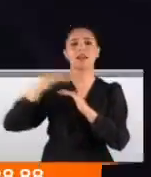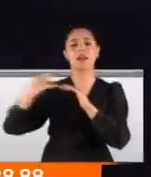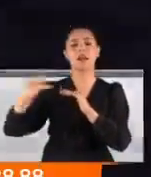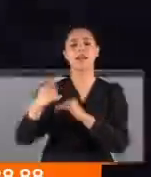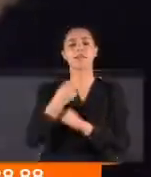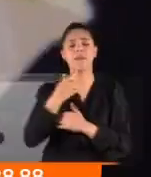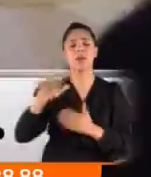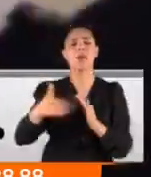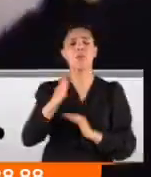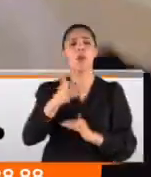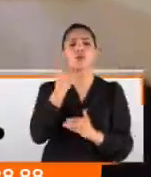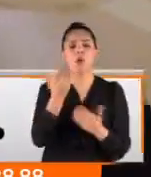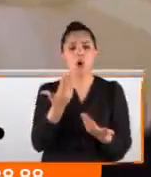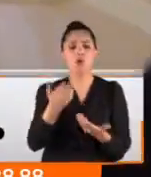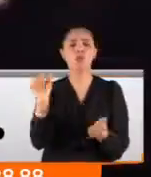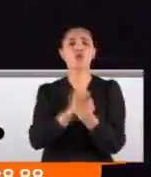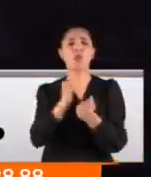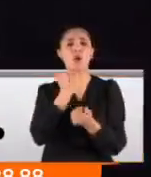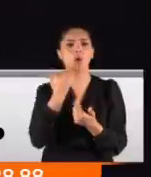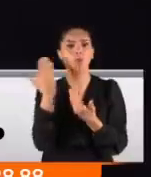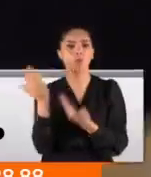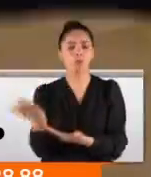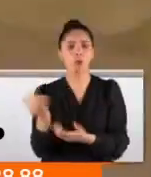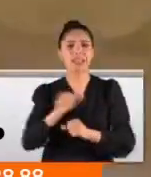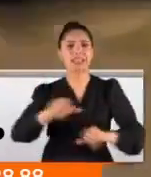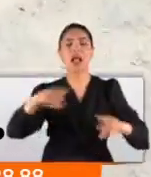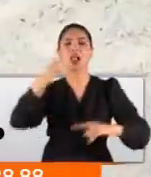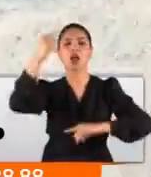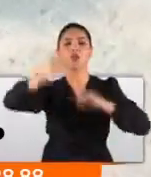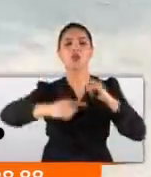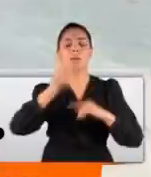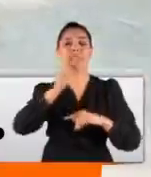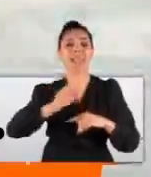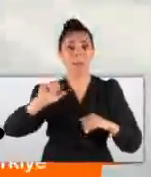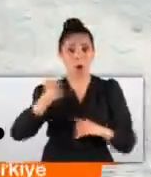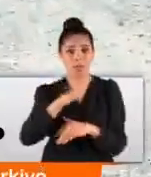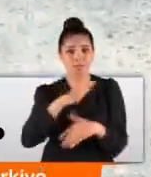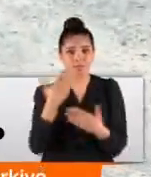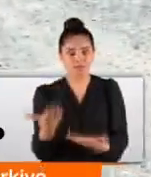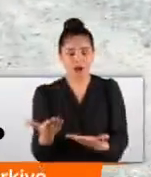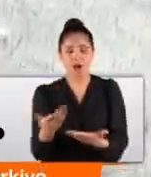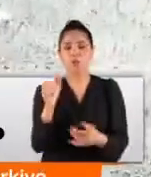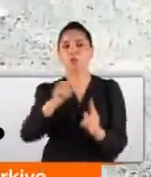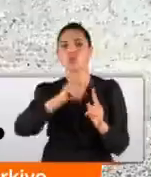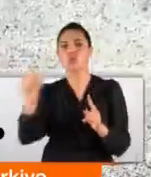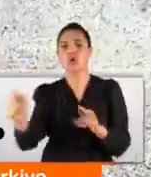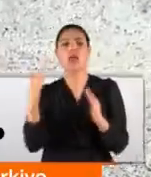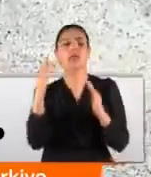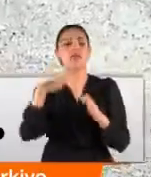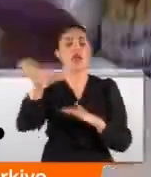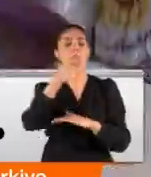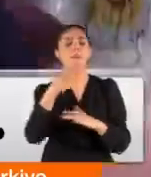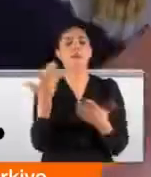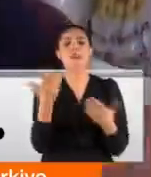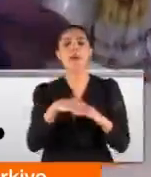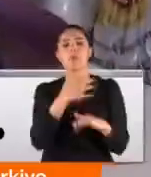Ne bulaşıklarını yıkayabiliyorlar ne çamaşırlarını. Salgın döneminde hijyene en çok ihtiyaç duyulan süreçte elleri kolları